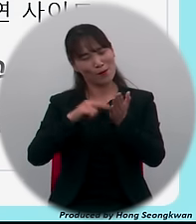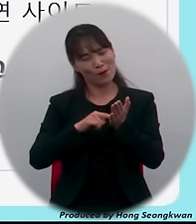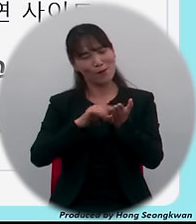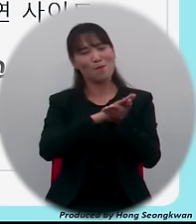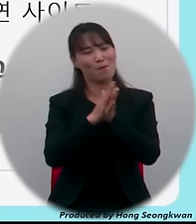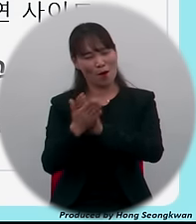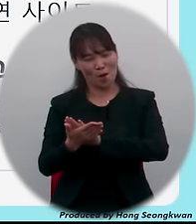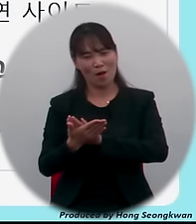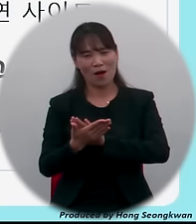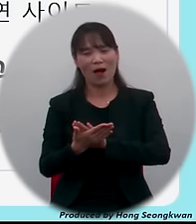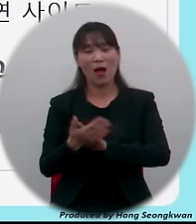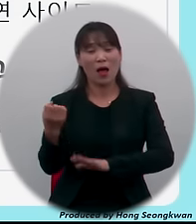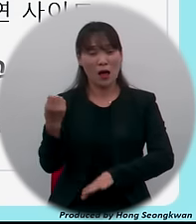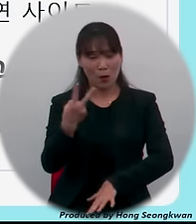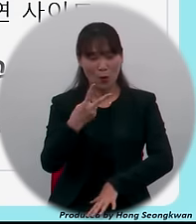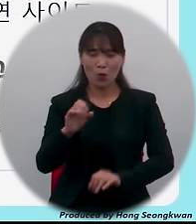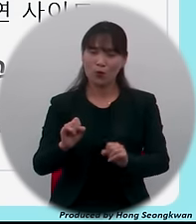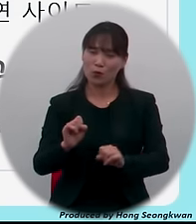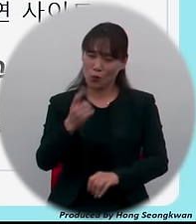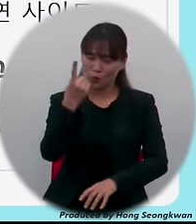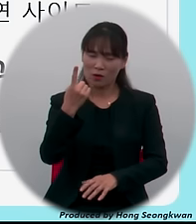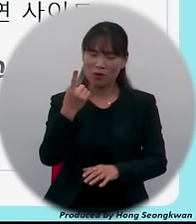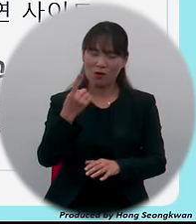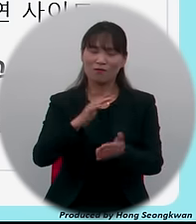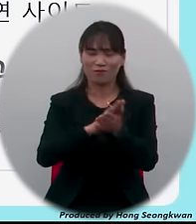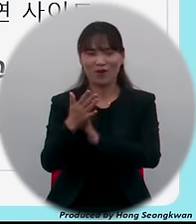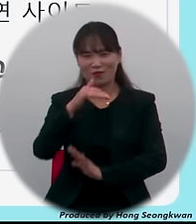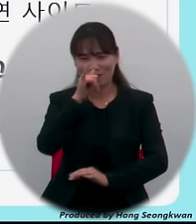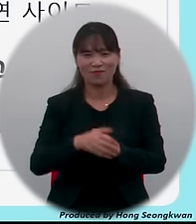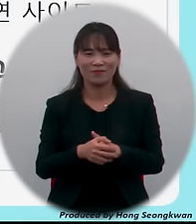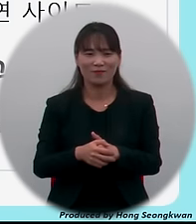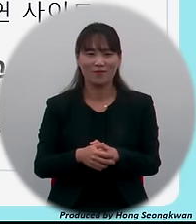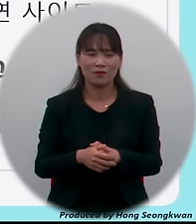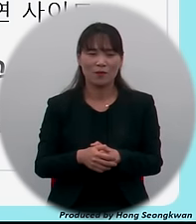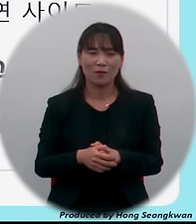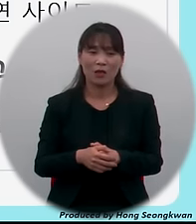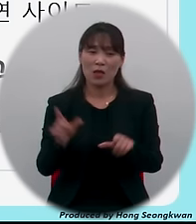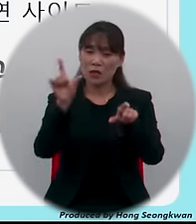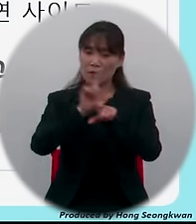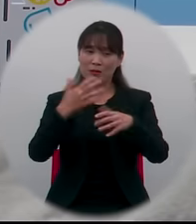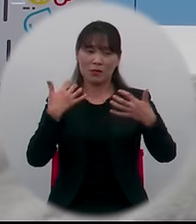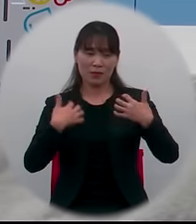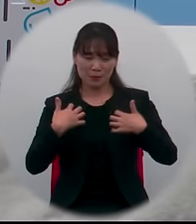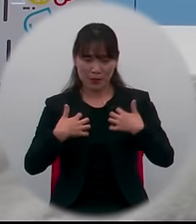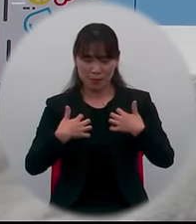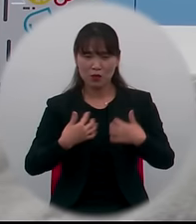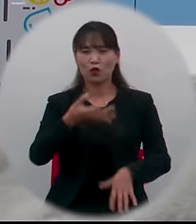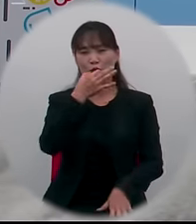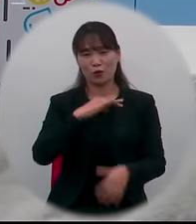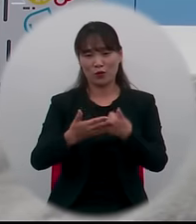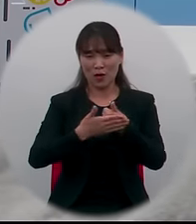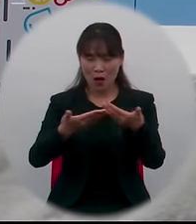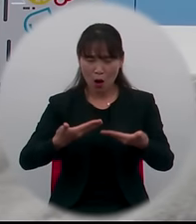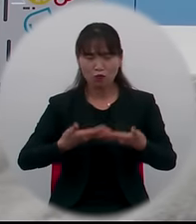아이들이 굉장히 많은 마음의 변화들이 생기고 동기 부여 효과가 생길 수 있을 겁니다 더불어서